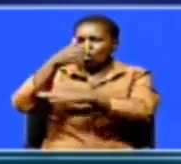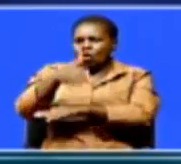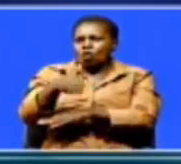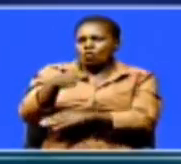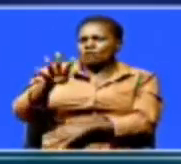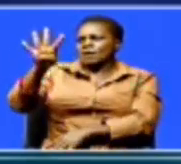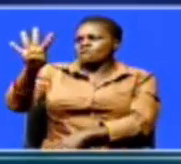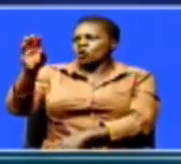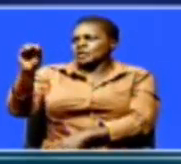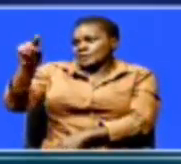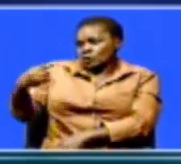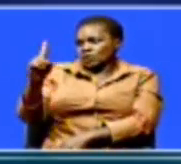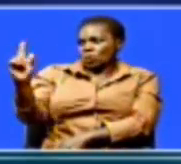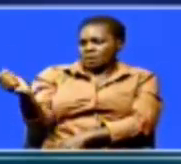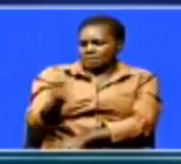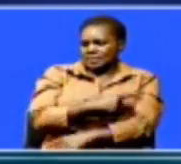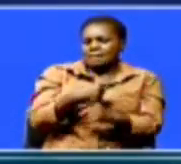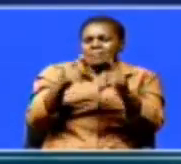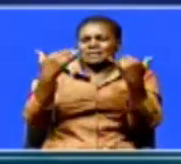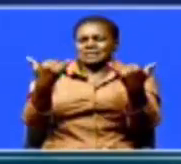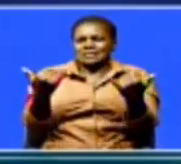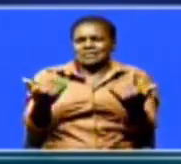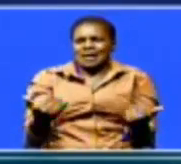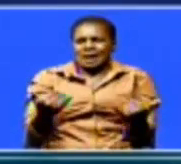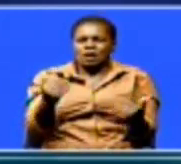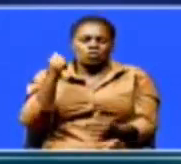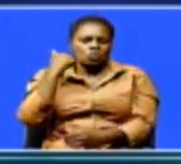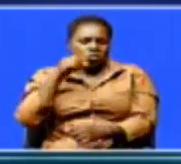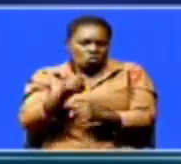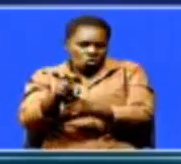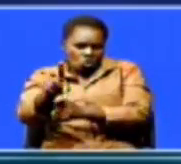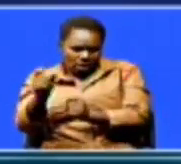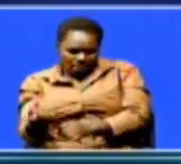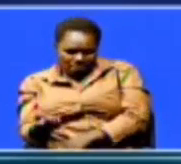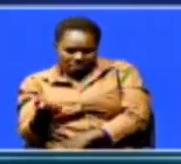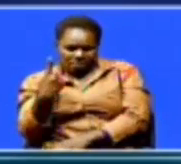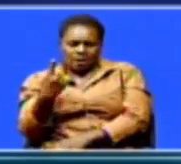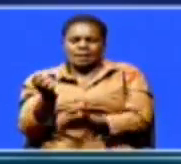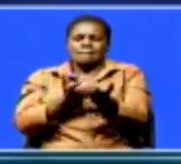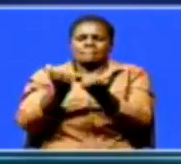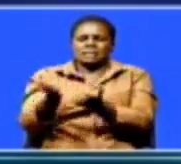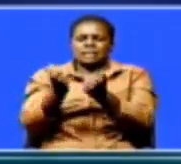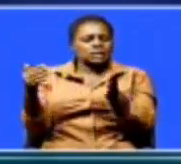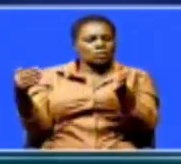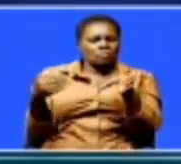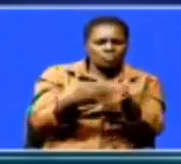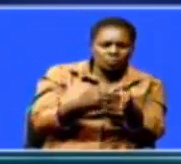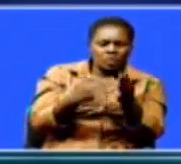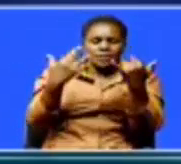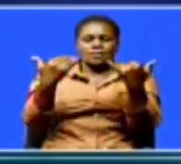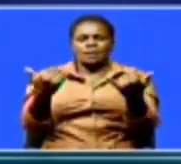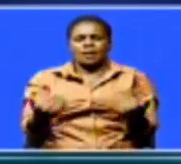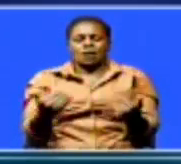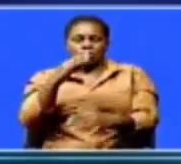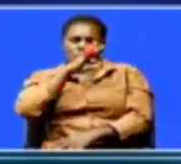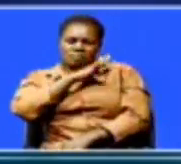shilingi 40,000. Ila sasa baada ya kuzuka kwa virusi vya corona, biashara imegonga mwamba. Kwa sasa